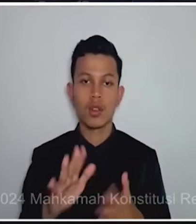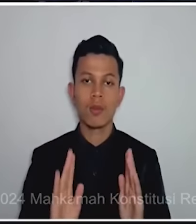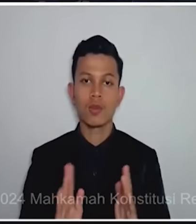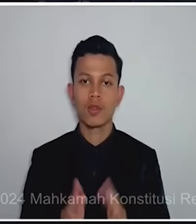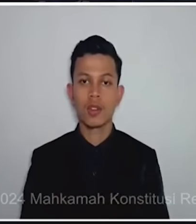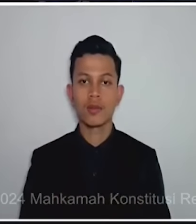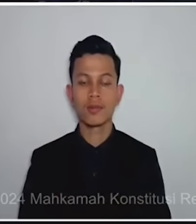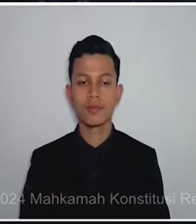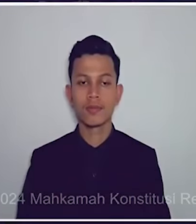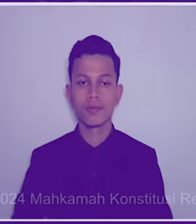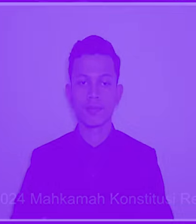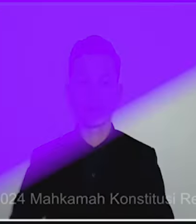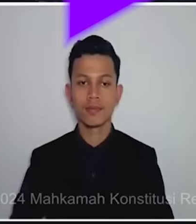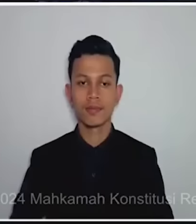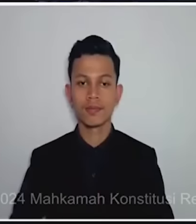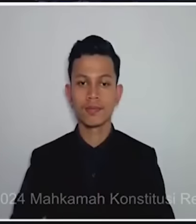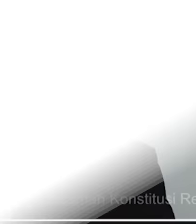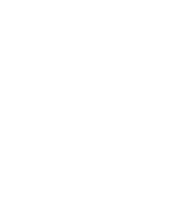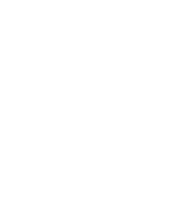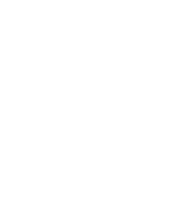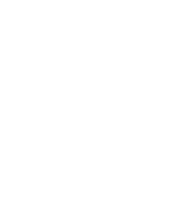diucapkan menimbang